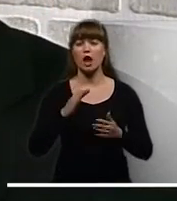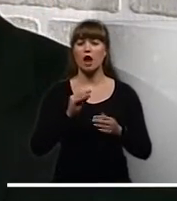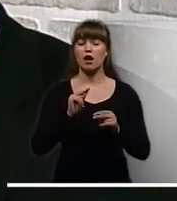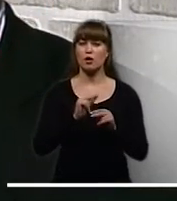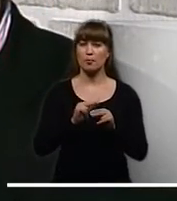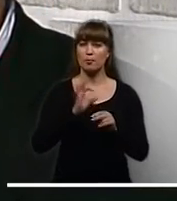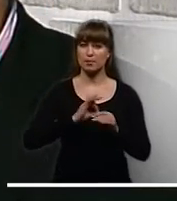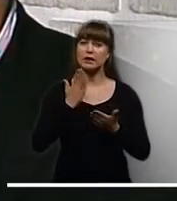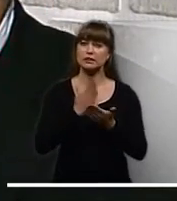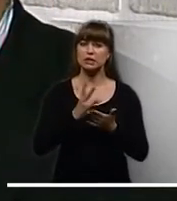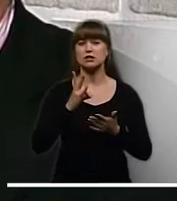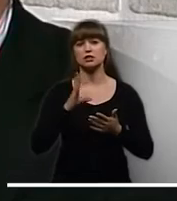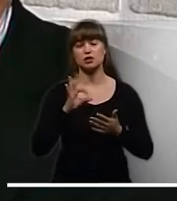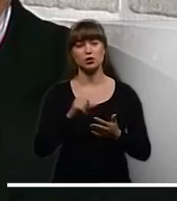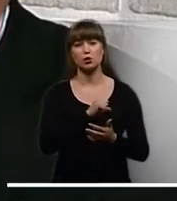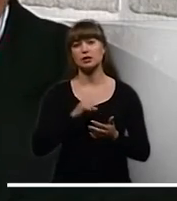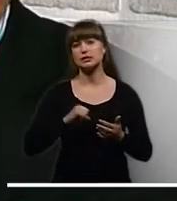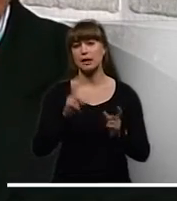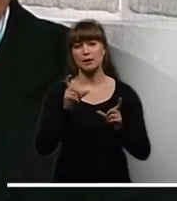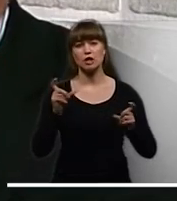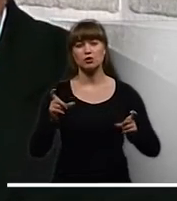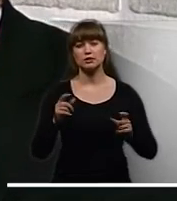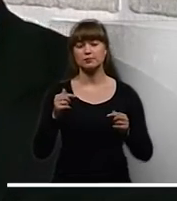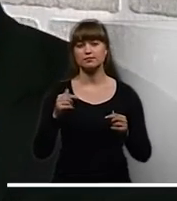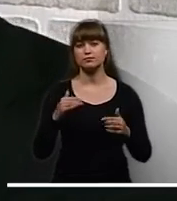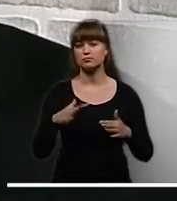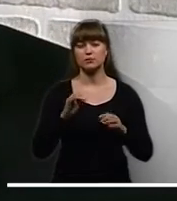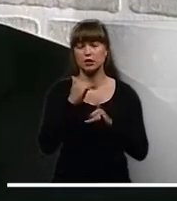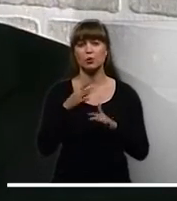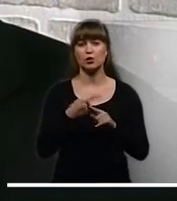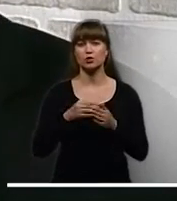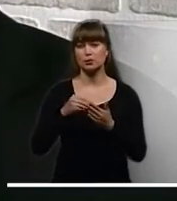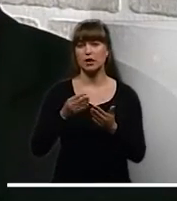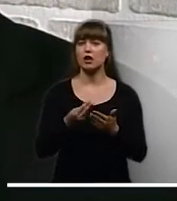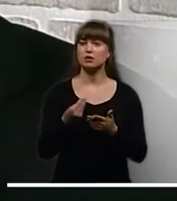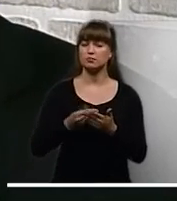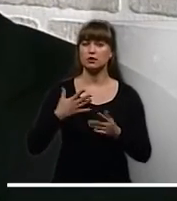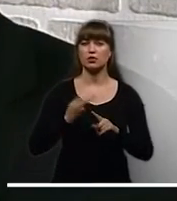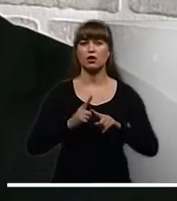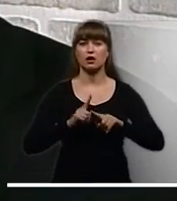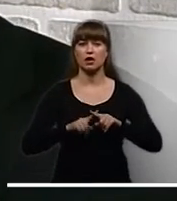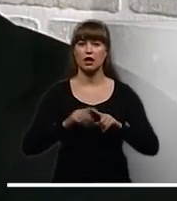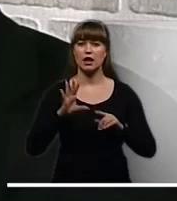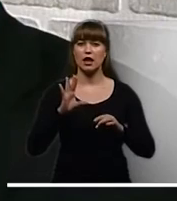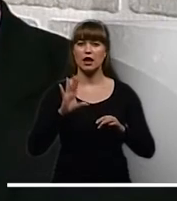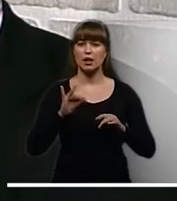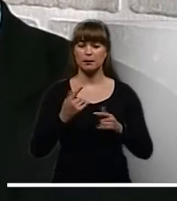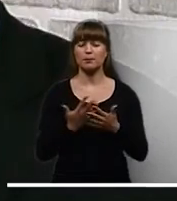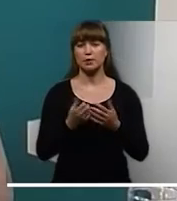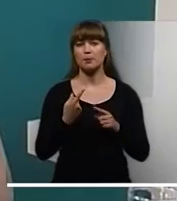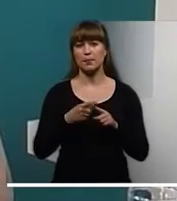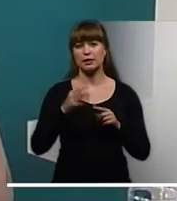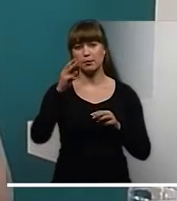Препараты есть, но сами люди не в состоянии их, это стоимость очень большая, не в состоянии их приобрести и длительно принимать.